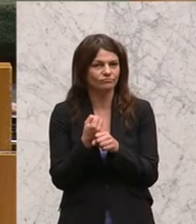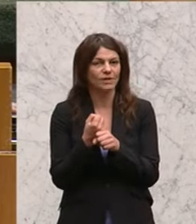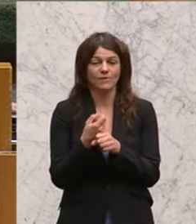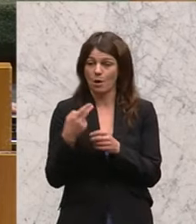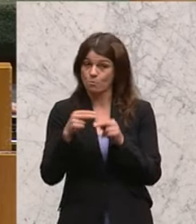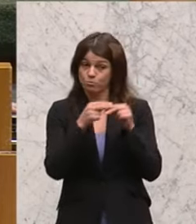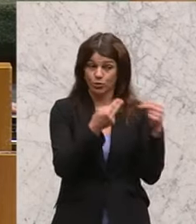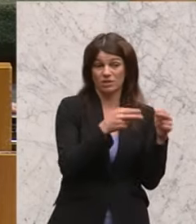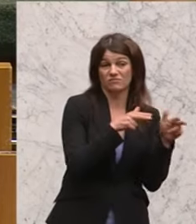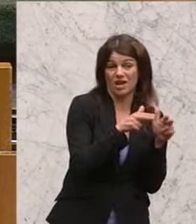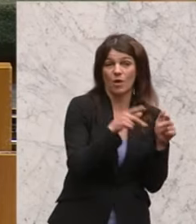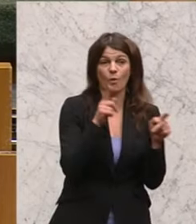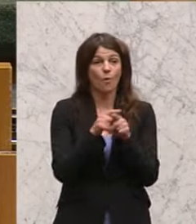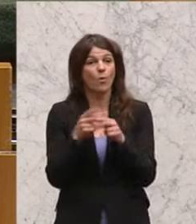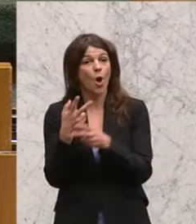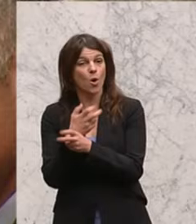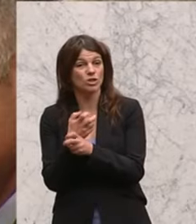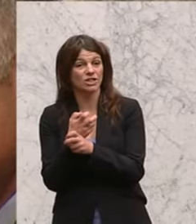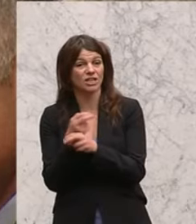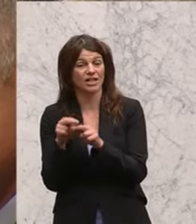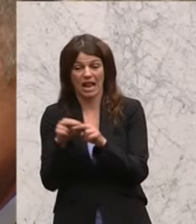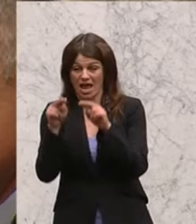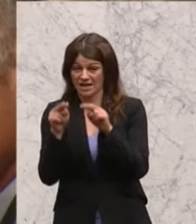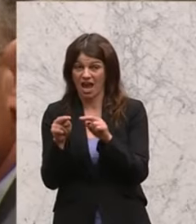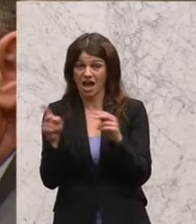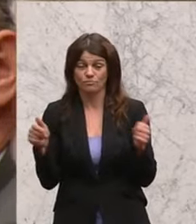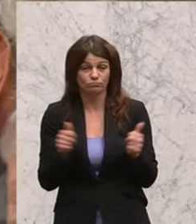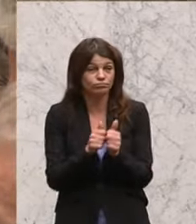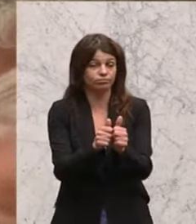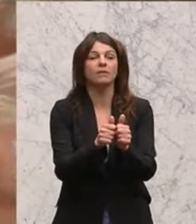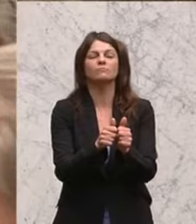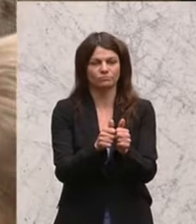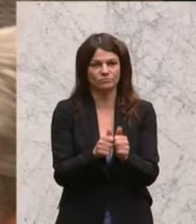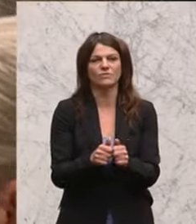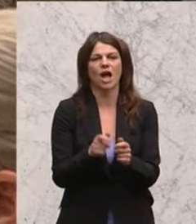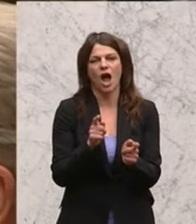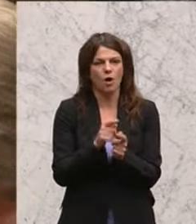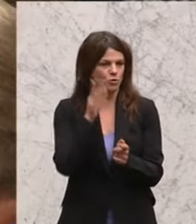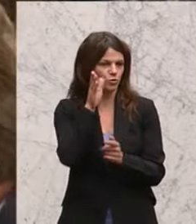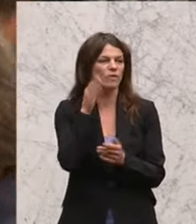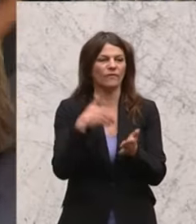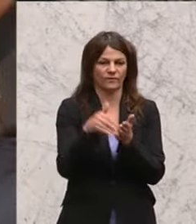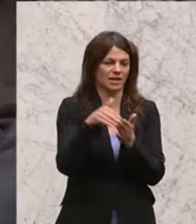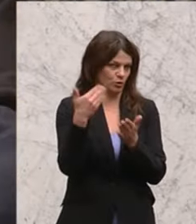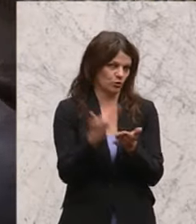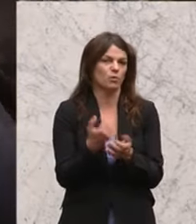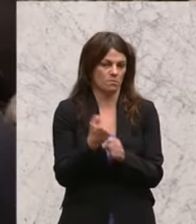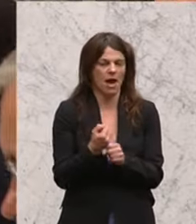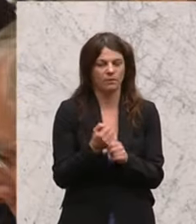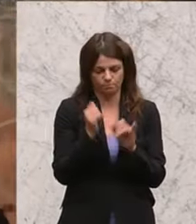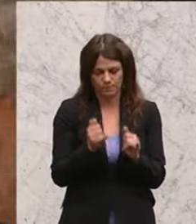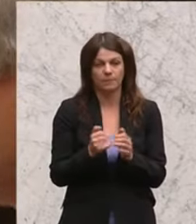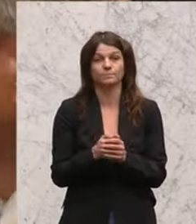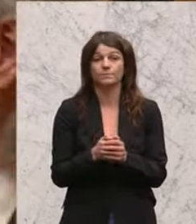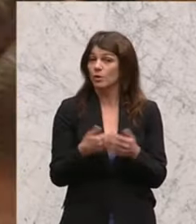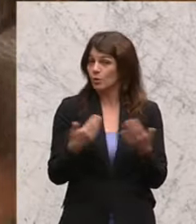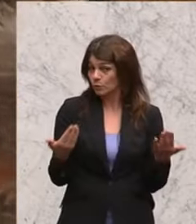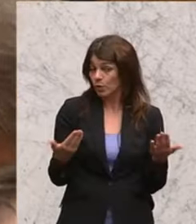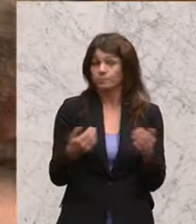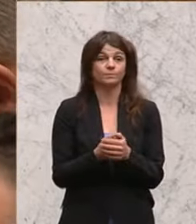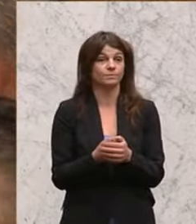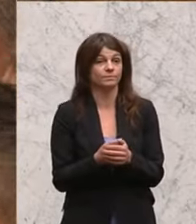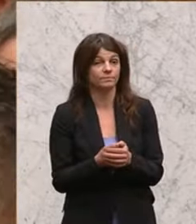zwischen Bundesregierung und österreichischem Nationalrat auch in bewährter Weise fortführen werden. Und in diesem